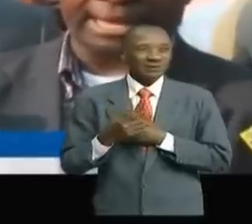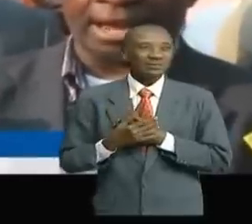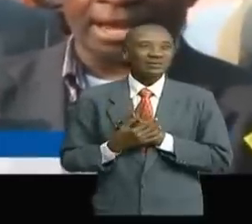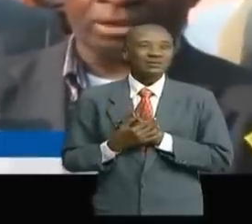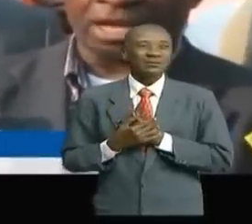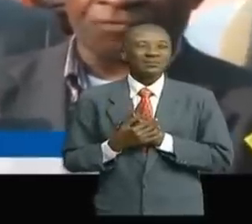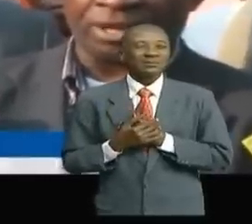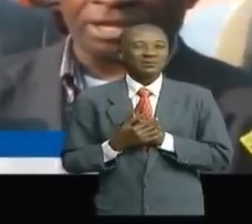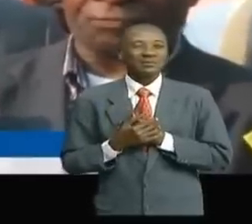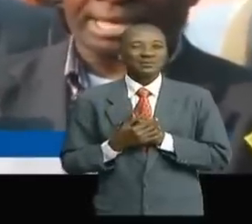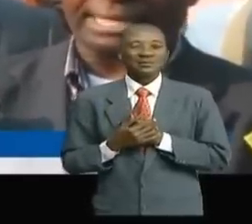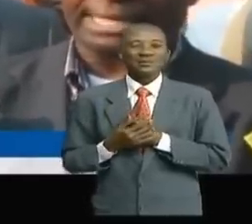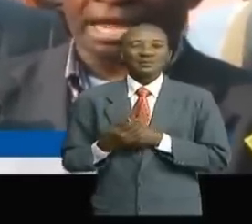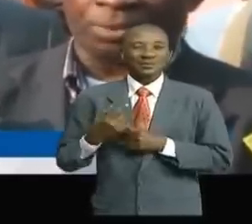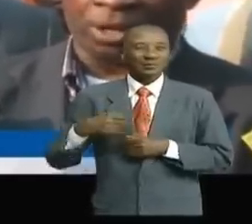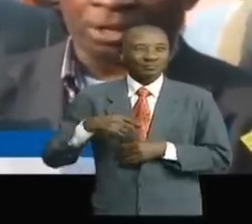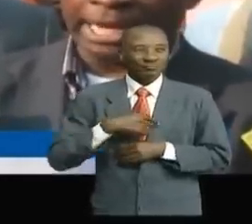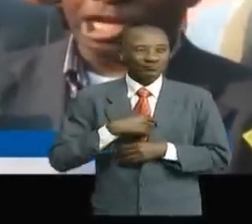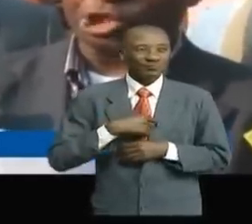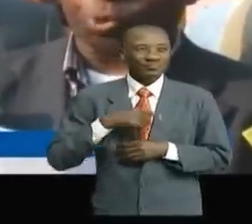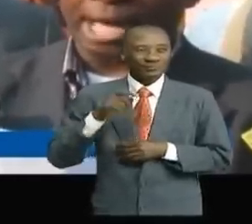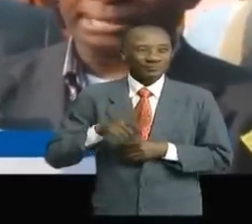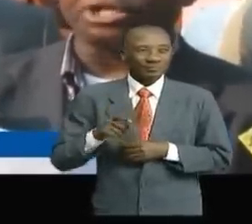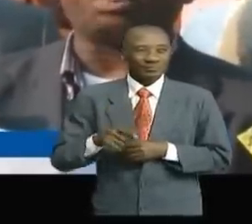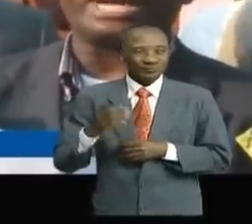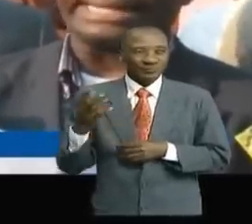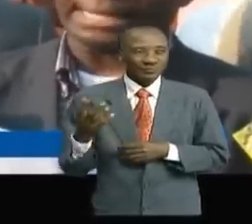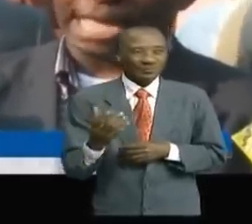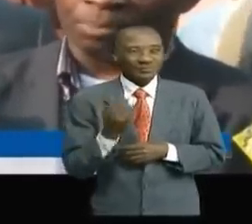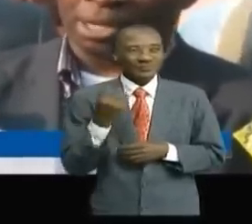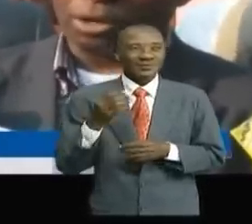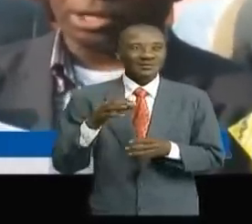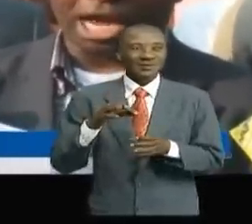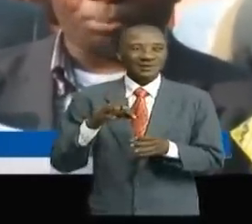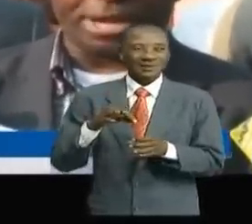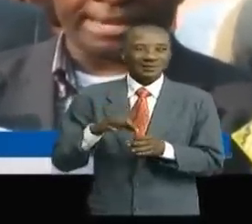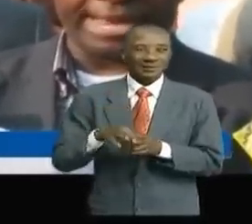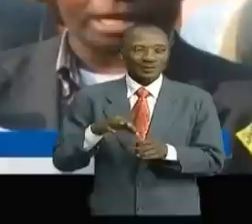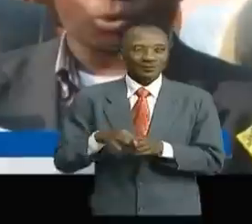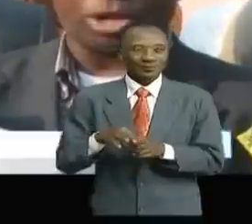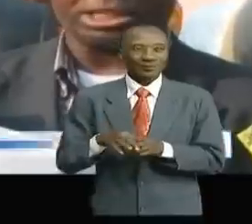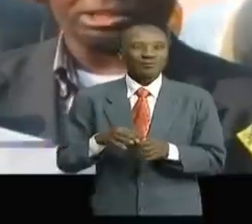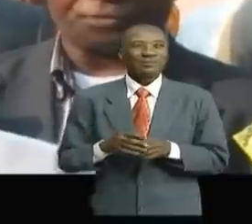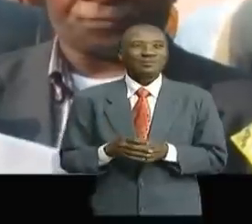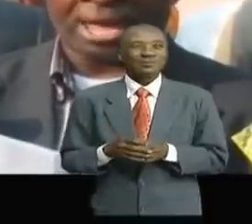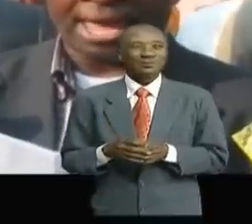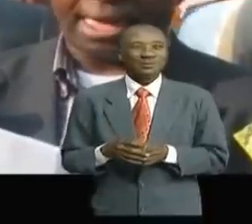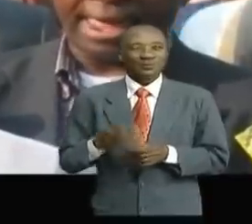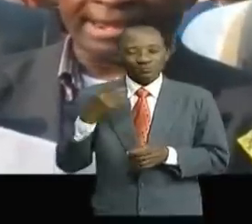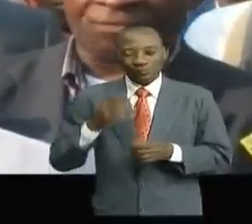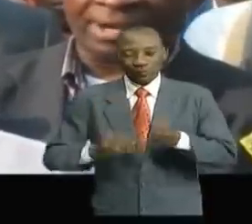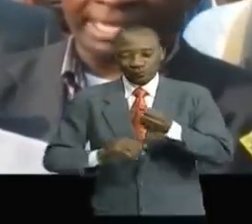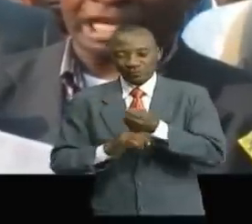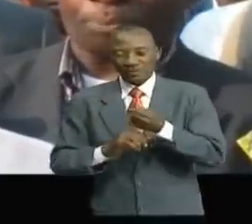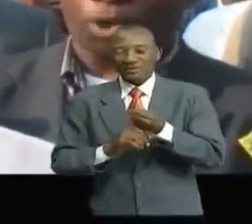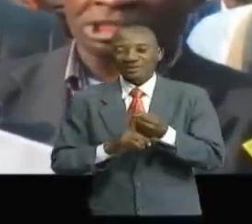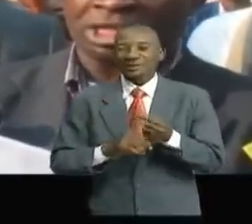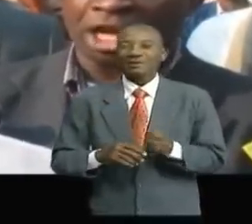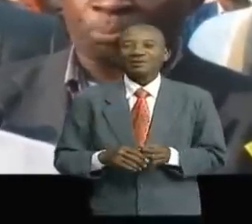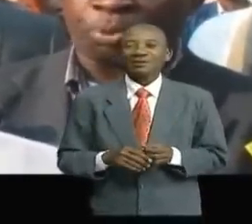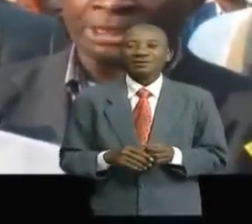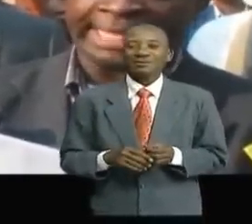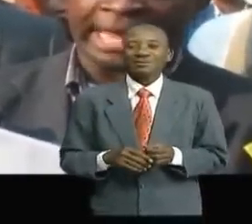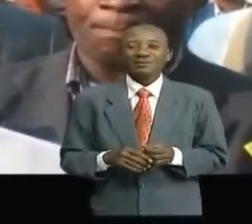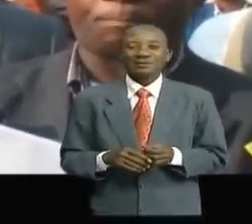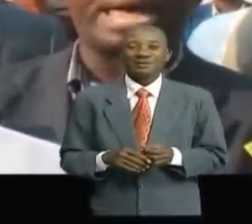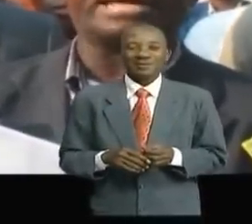RDC est devenue fréquentable et l'espoir d'une paix durable et d'un bien-être collectif, un avenir très proche